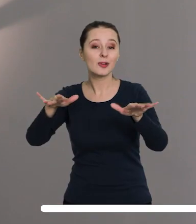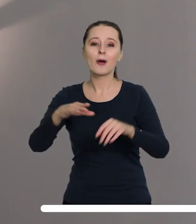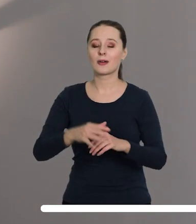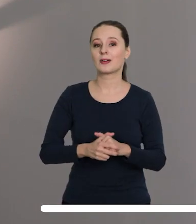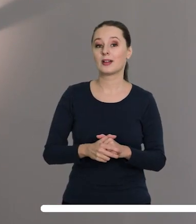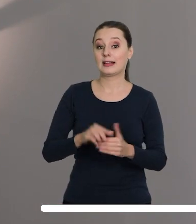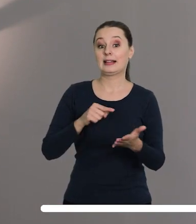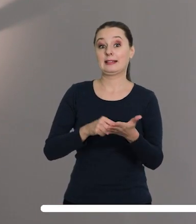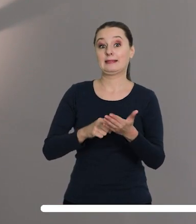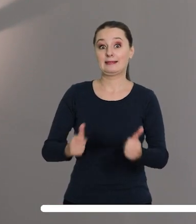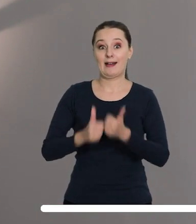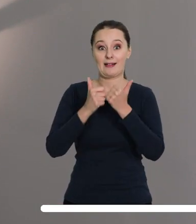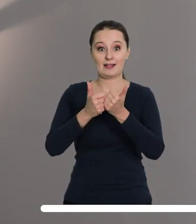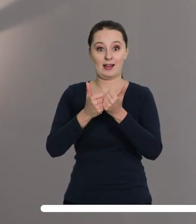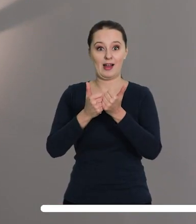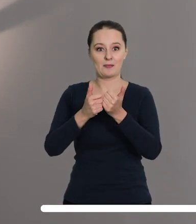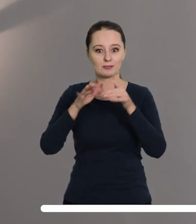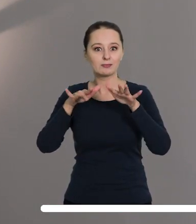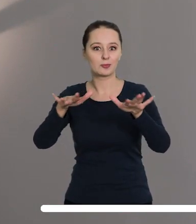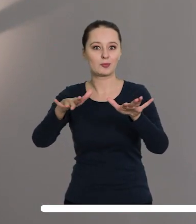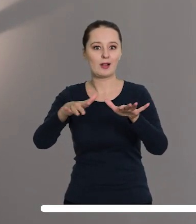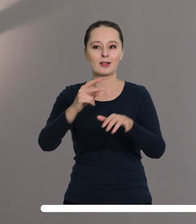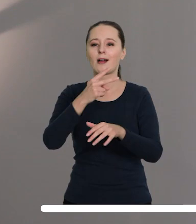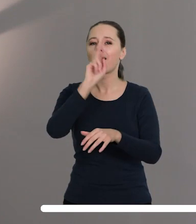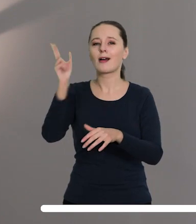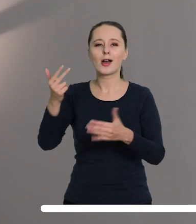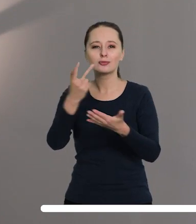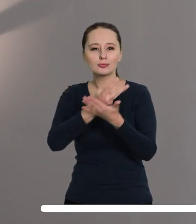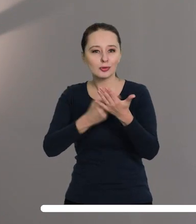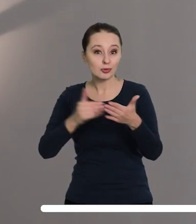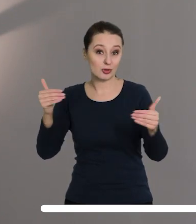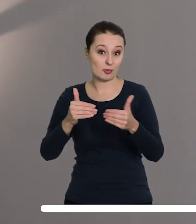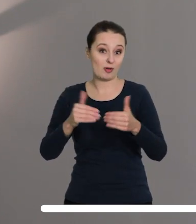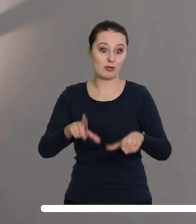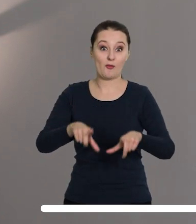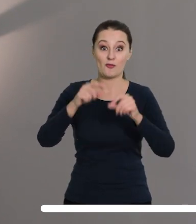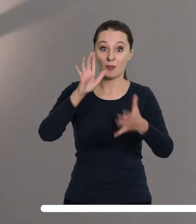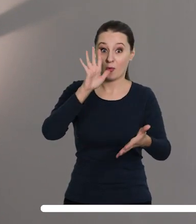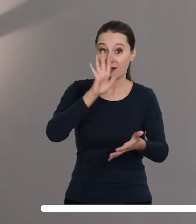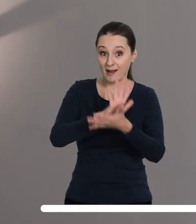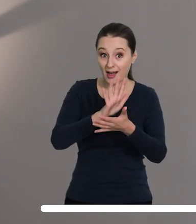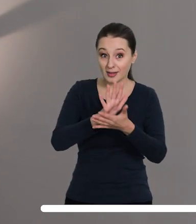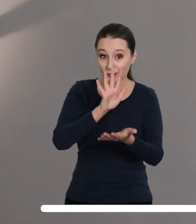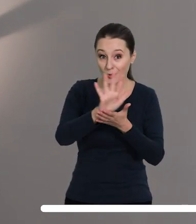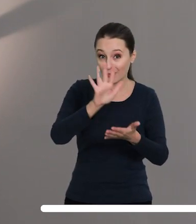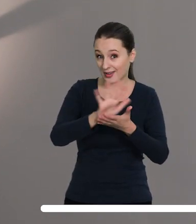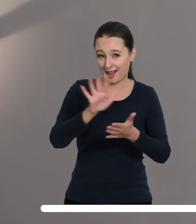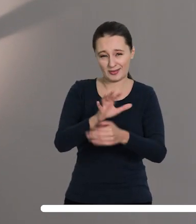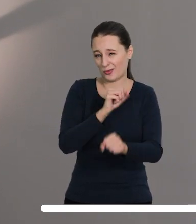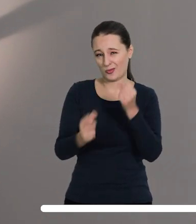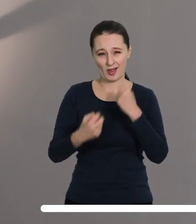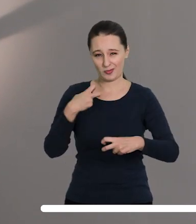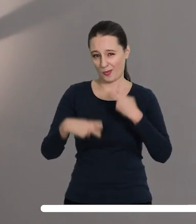efektów, tak aby były widoczne, dobór odpowiednich narzędzi, w tym czasopism do publikacji wyników, nie